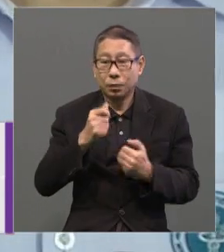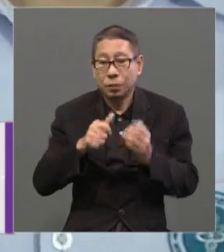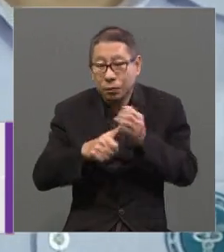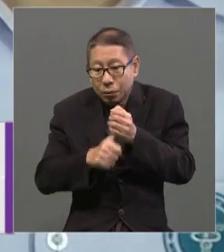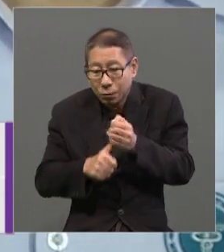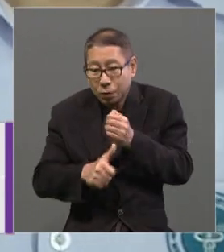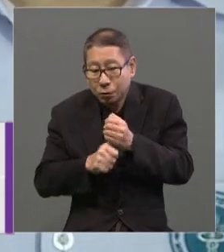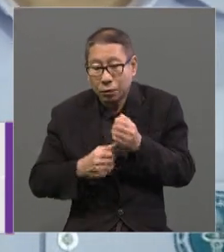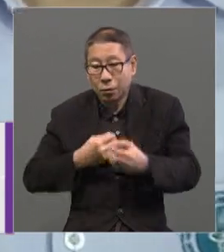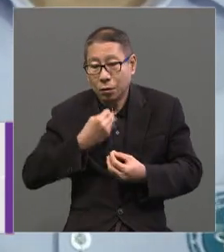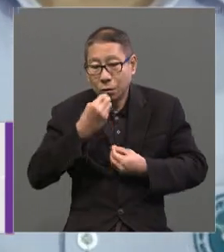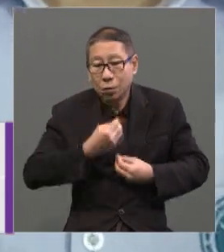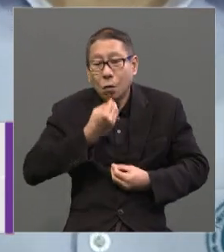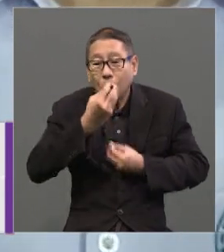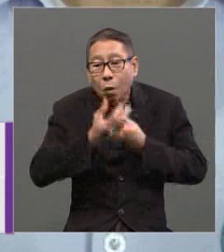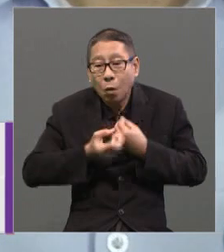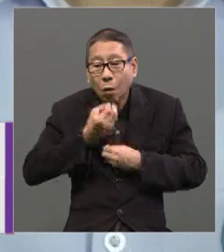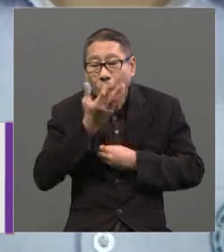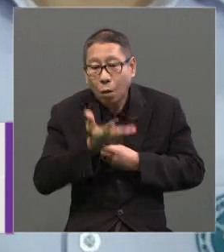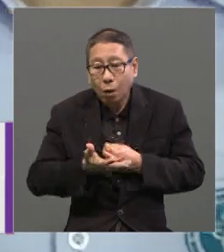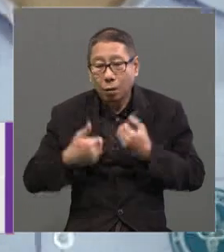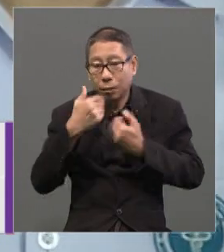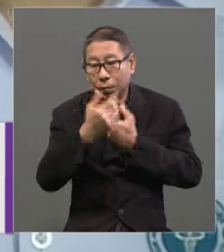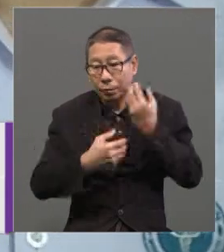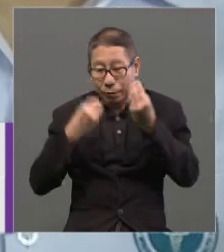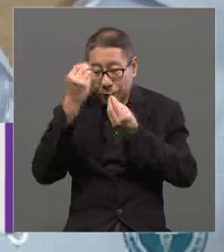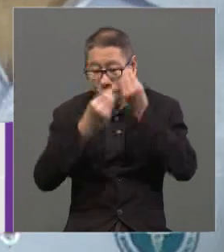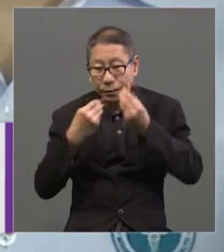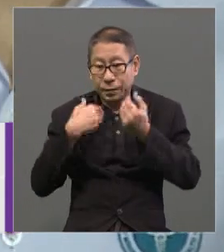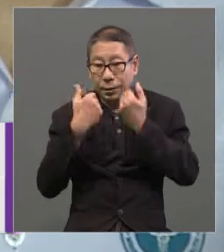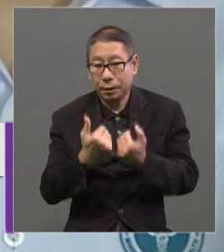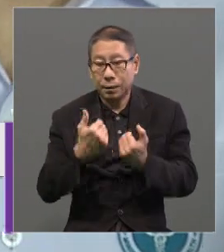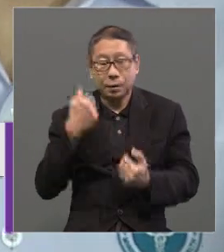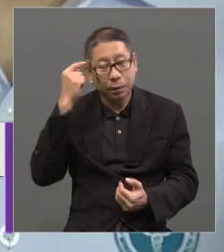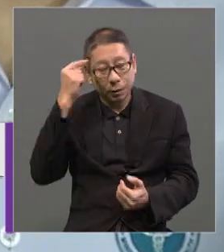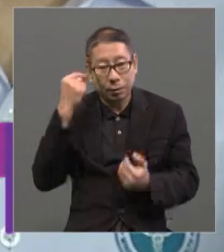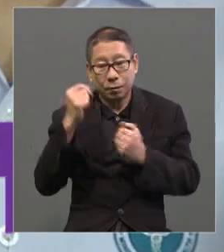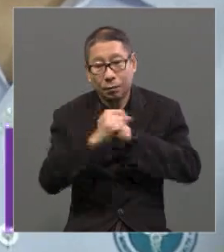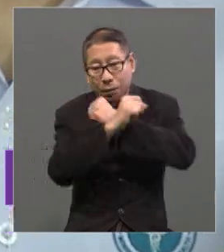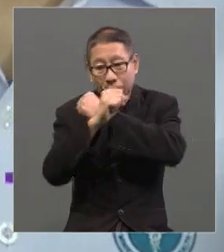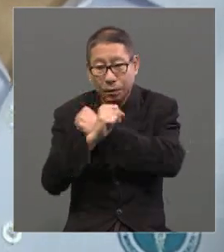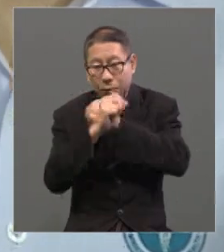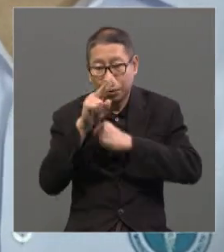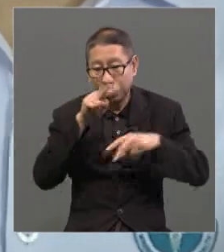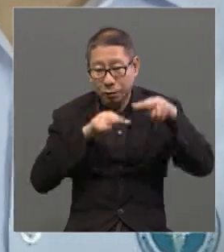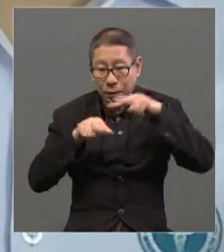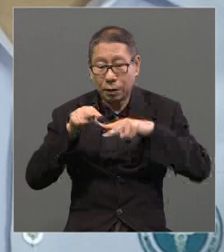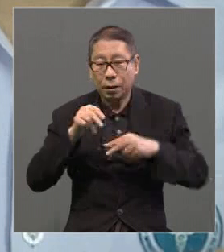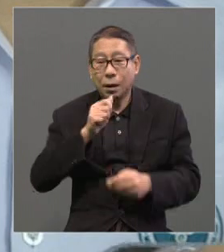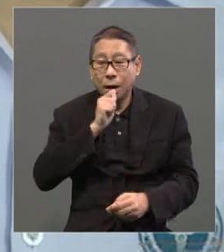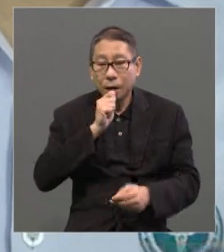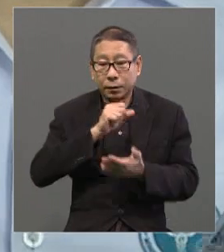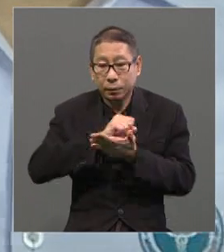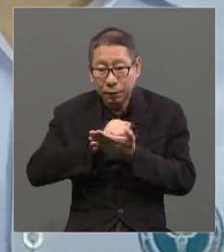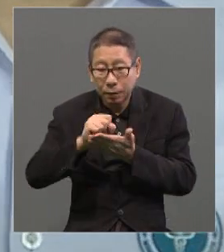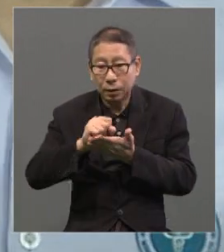ถ่ายเหลวคลื่นไส้อาเจียนแล้วก็มักจะระบาดในช่วงที่มีอากาศร้อนๆค่ะป้องกันได้ด้วยการดูแลความสะอาดของอาหารเครื่องดื่ม